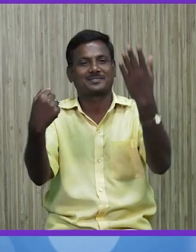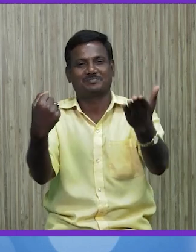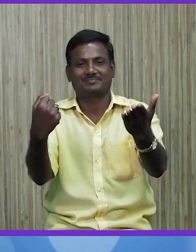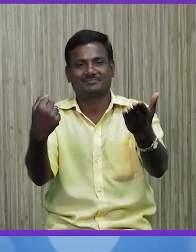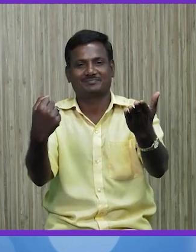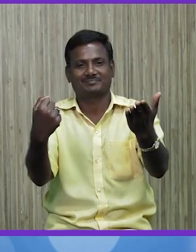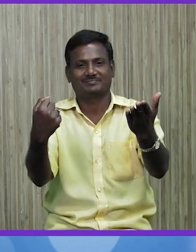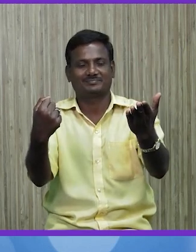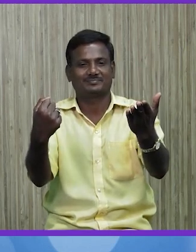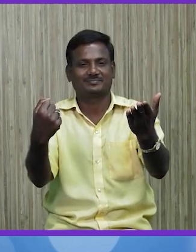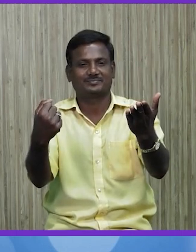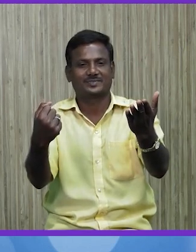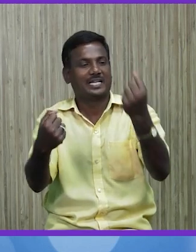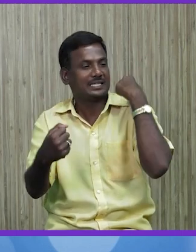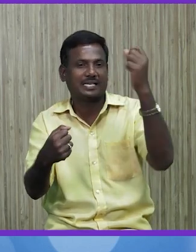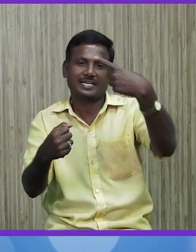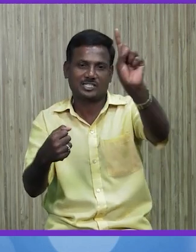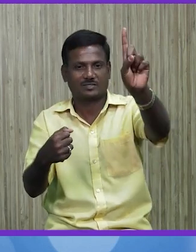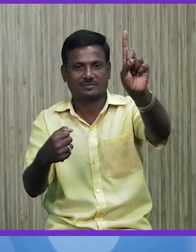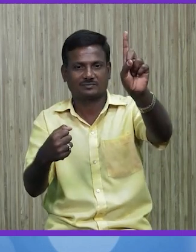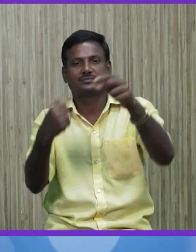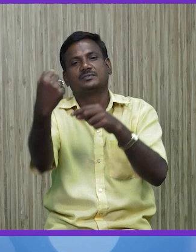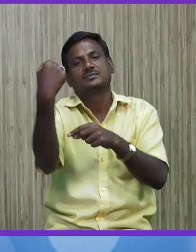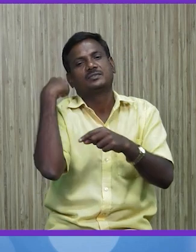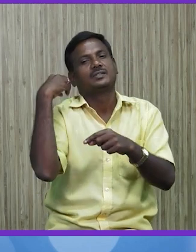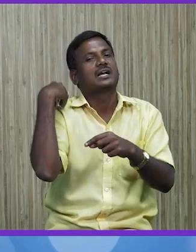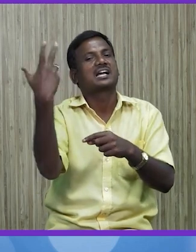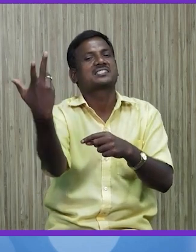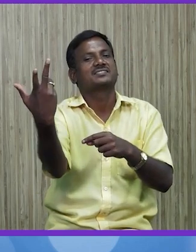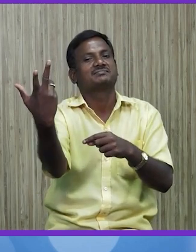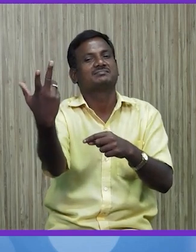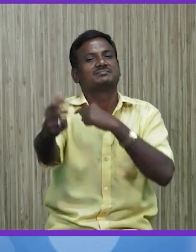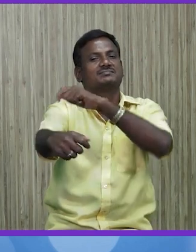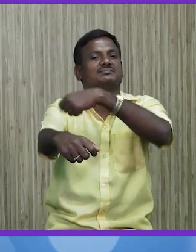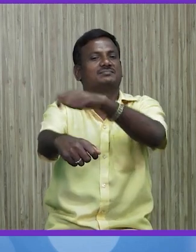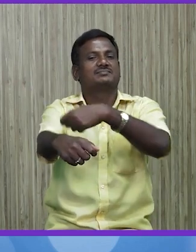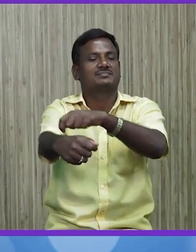நாள் இந்த ஐல் கவ Promised வக eligibility